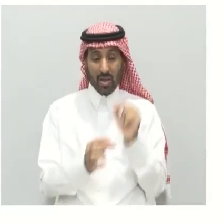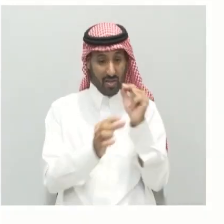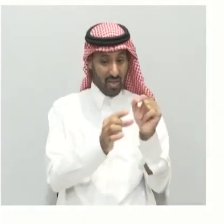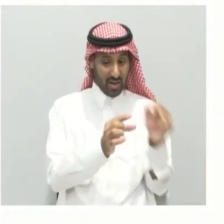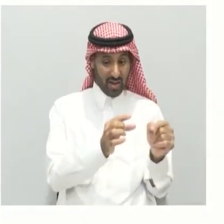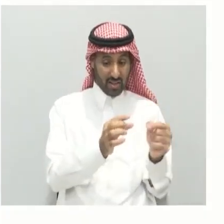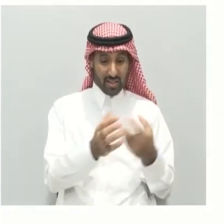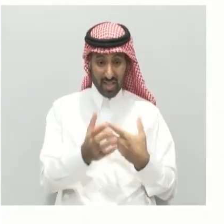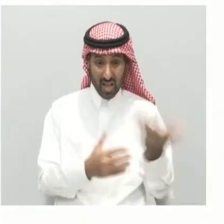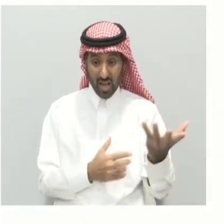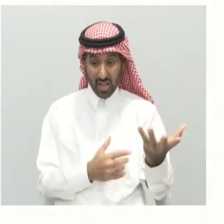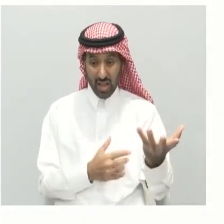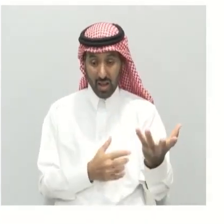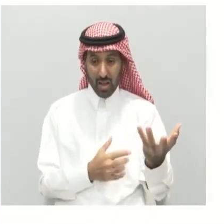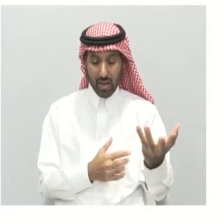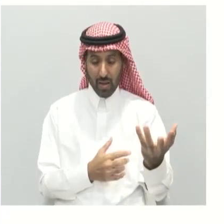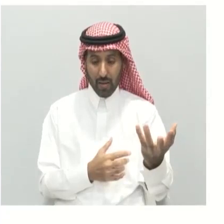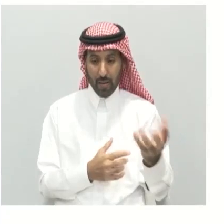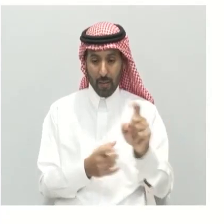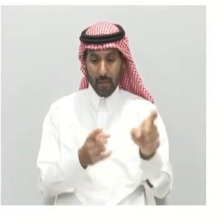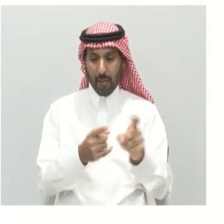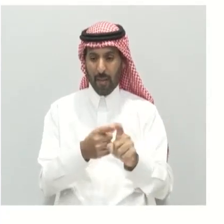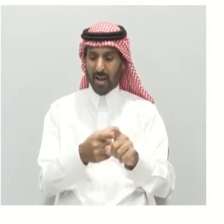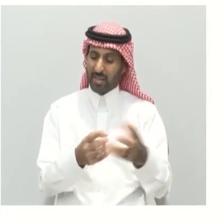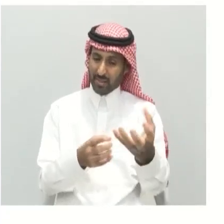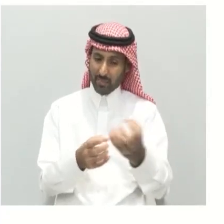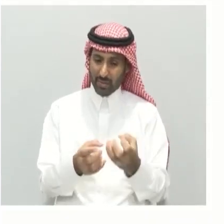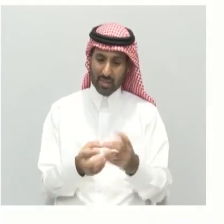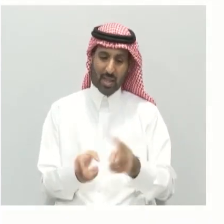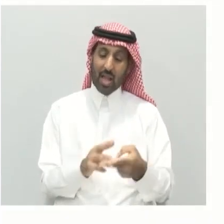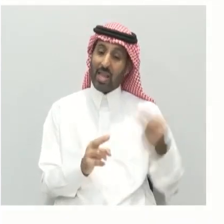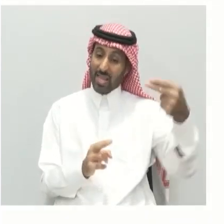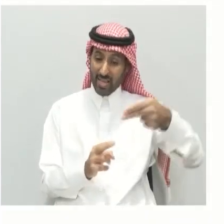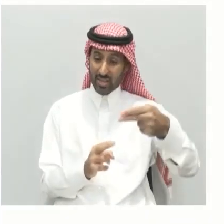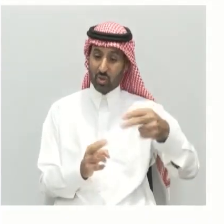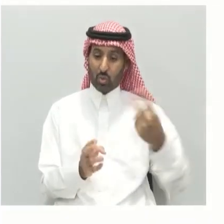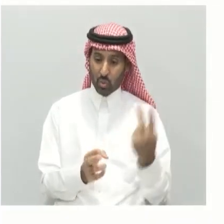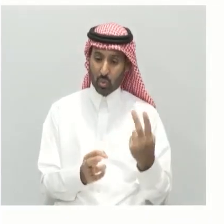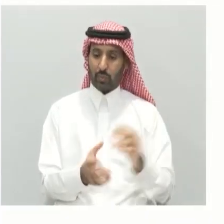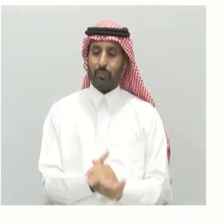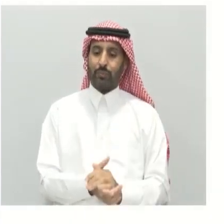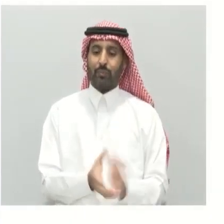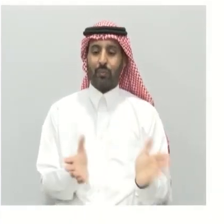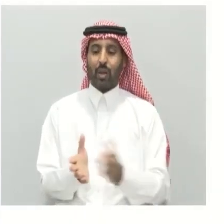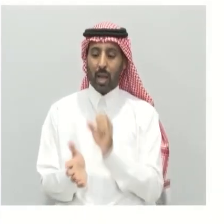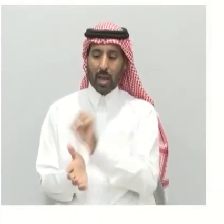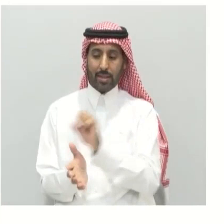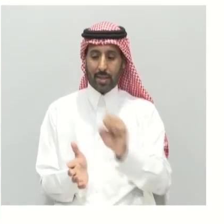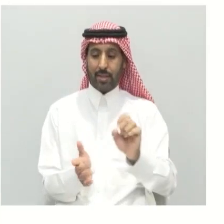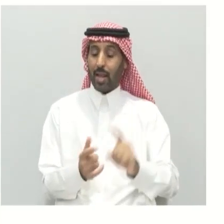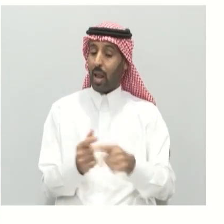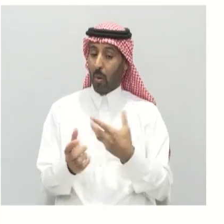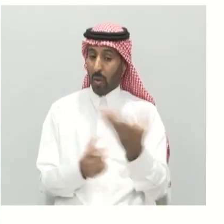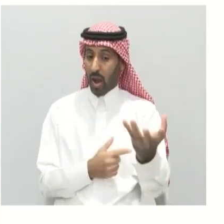التي تاكسد تكون ماذا تكون عامل مختزل العامل المختزل عندي هنا مين الاتش 2 اذا حددت هنا